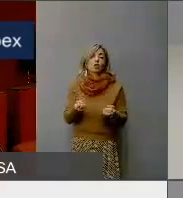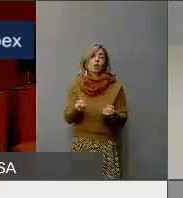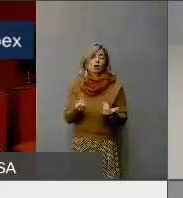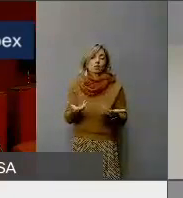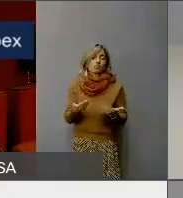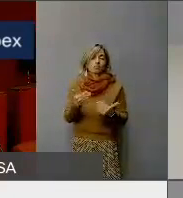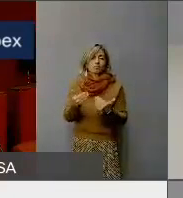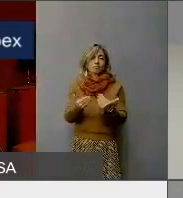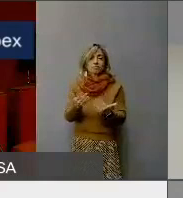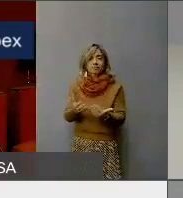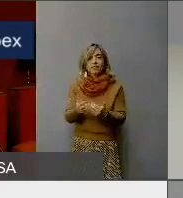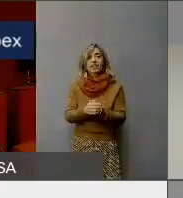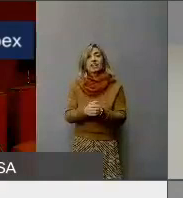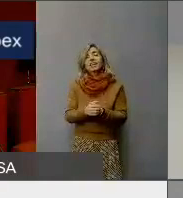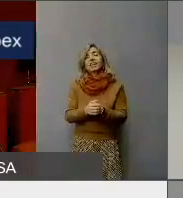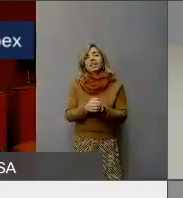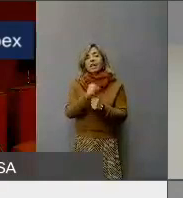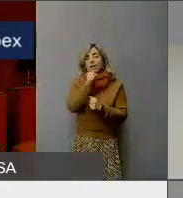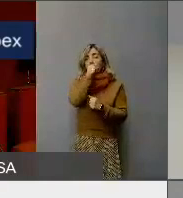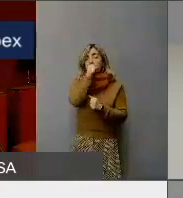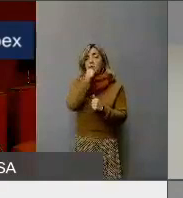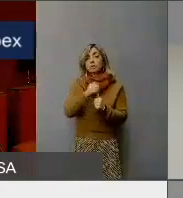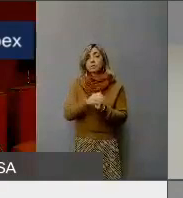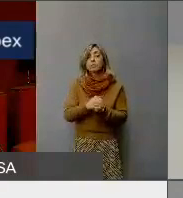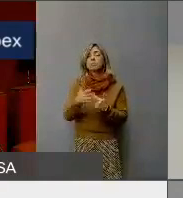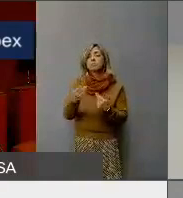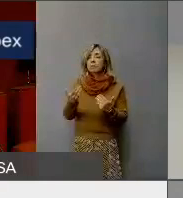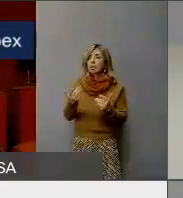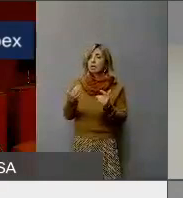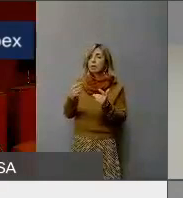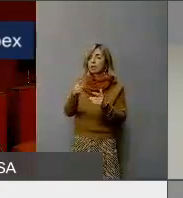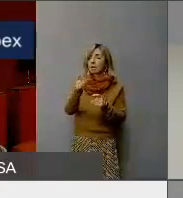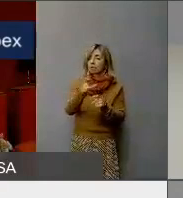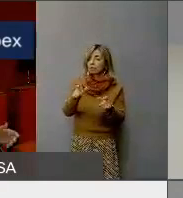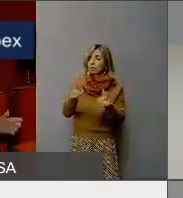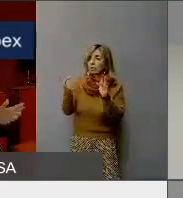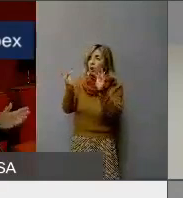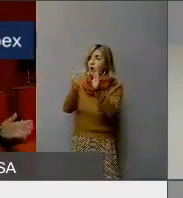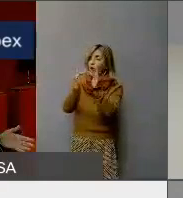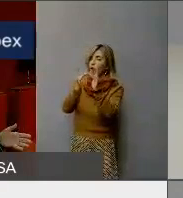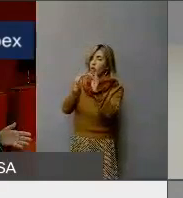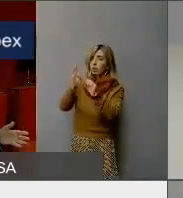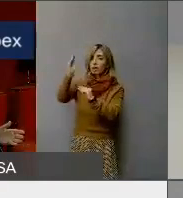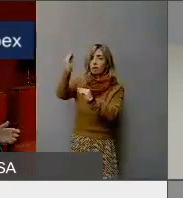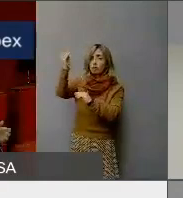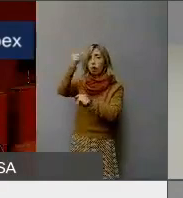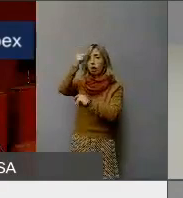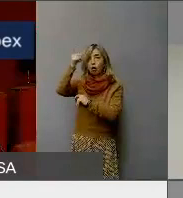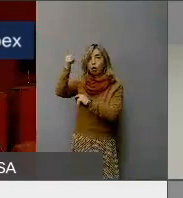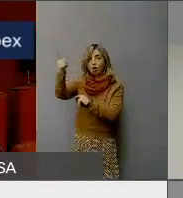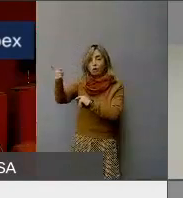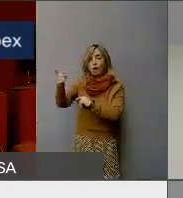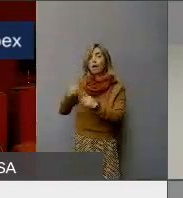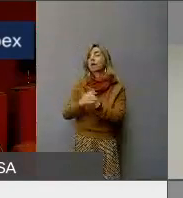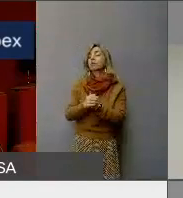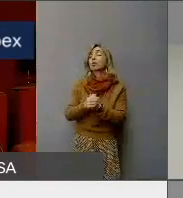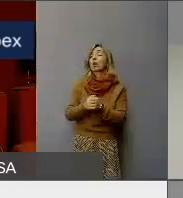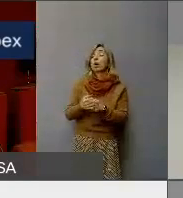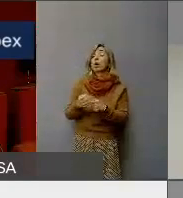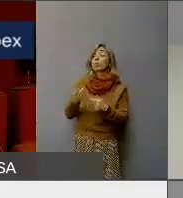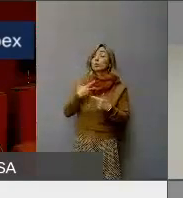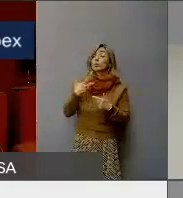mancano di contattare le istituzioni di cercare con i loro rappresentanti di